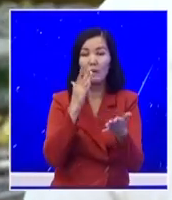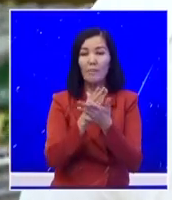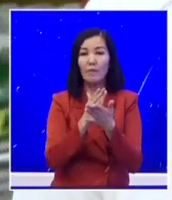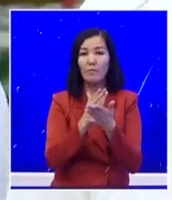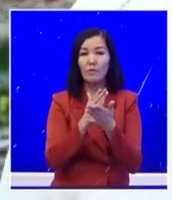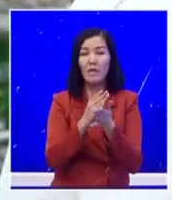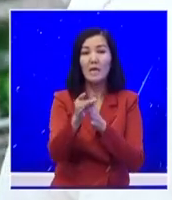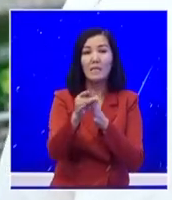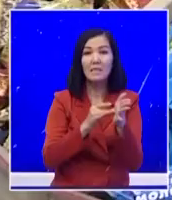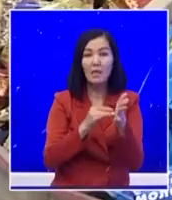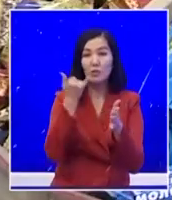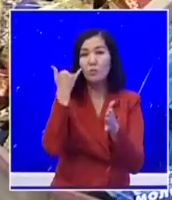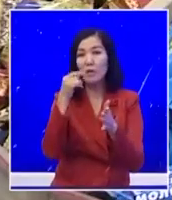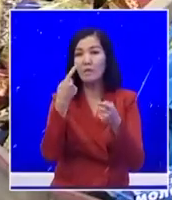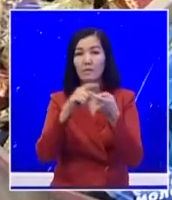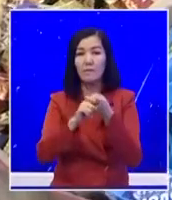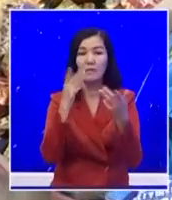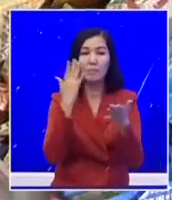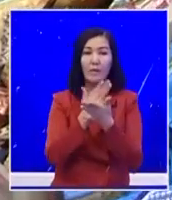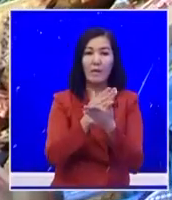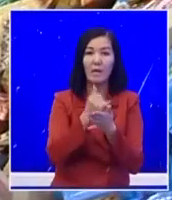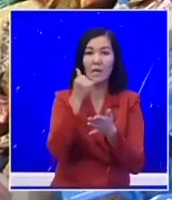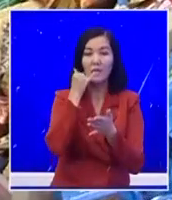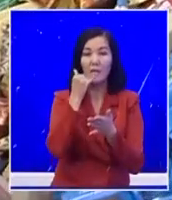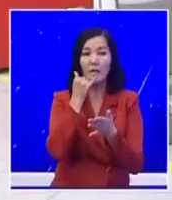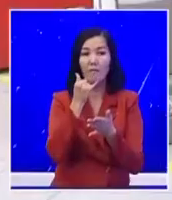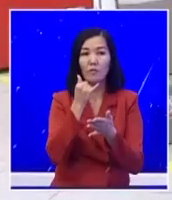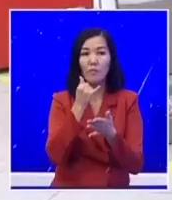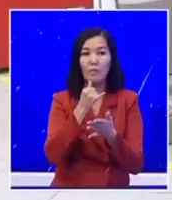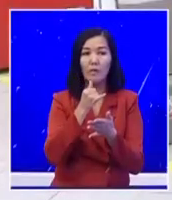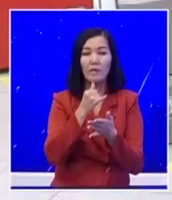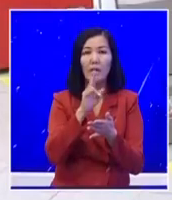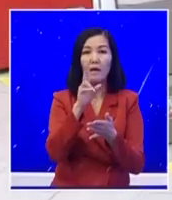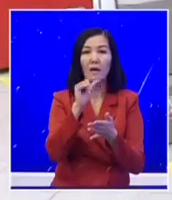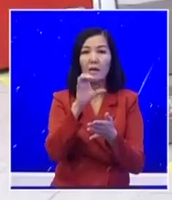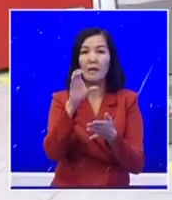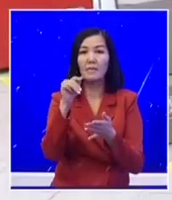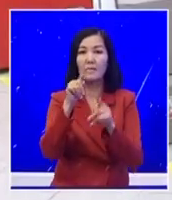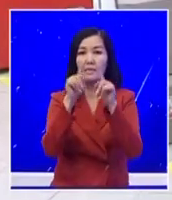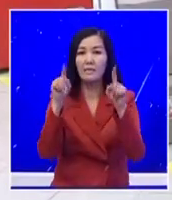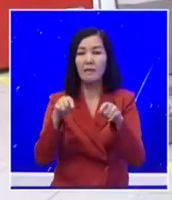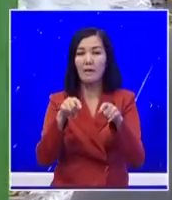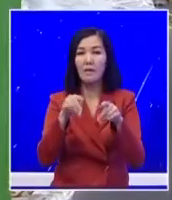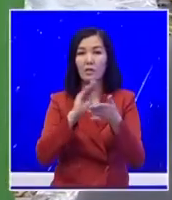тұтынушылармен жедел желі арқылы байланыс орнатылған. Телефон нөмірлері дүкен кассаларында жазулы тұр.